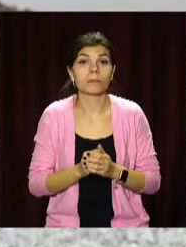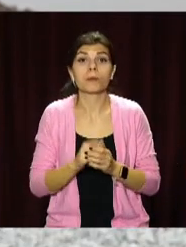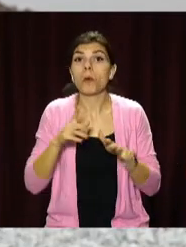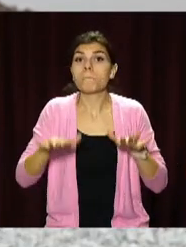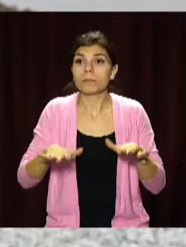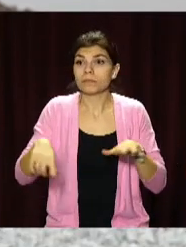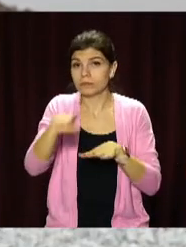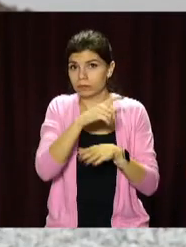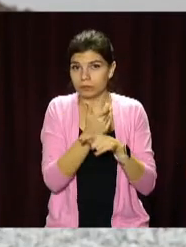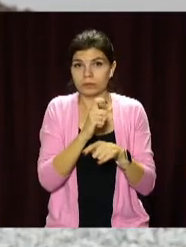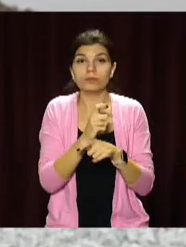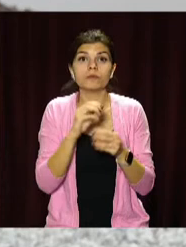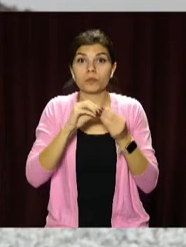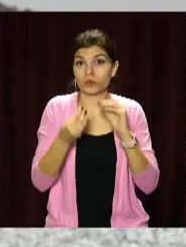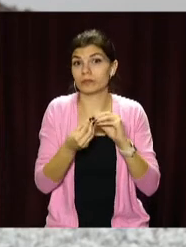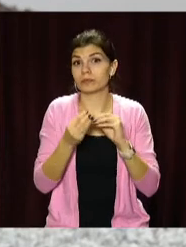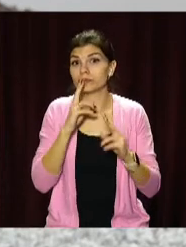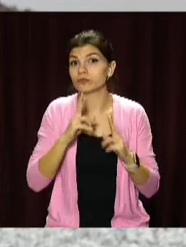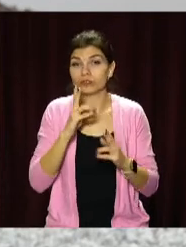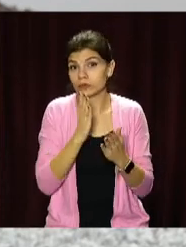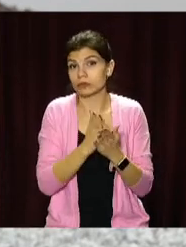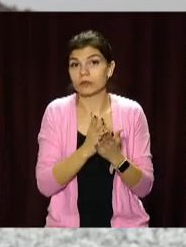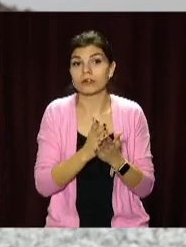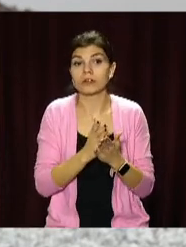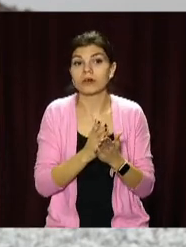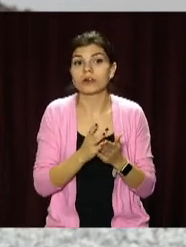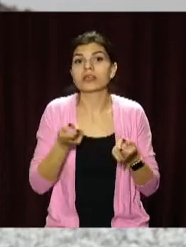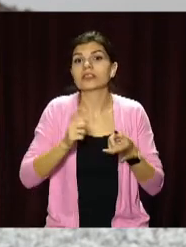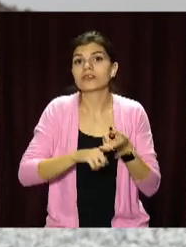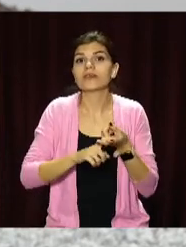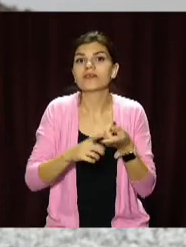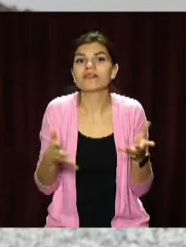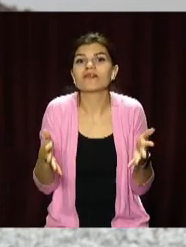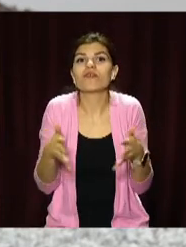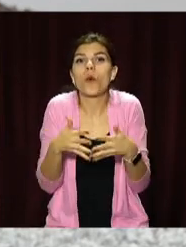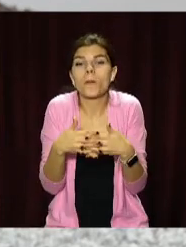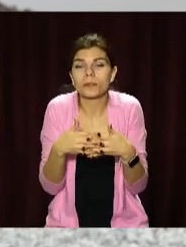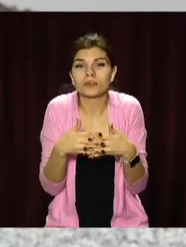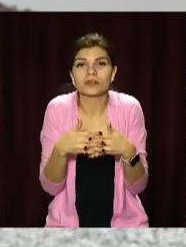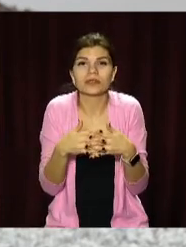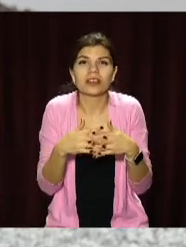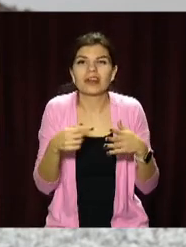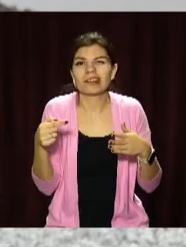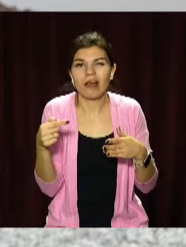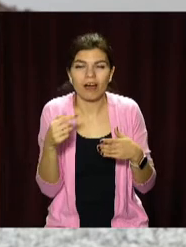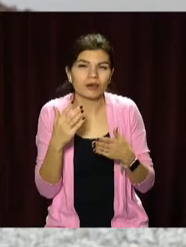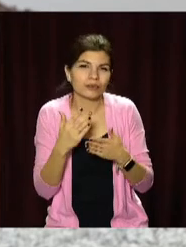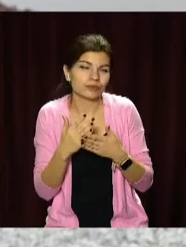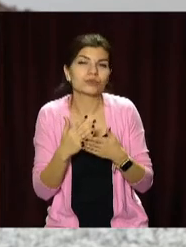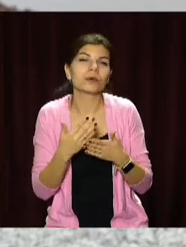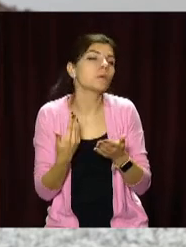місцевих мешканців на ці проблеми, пов'язані, мабуть, із комплексом таких негативних факторів, тому